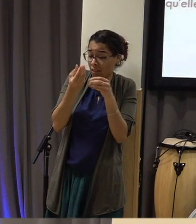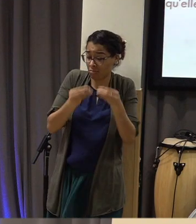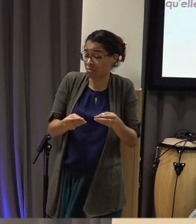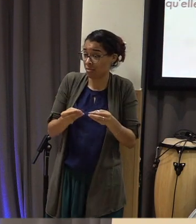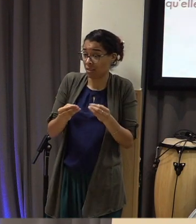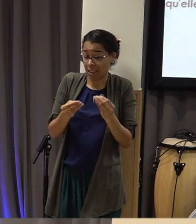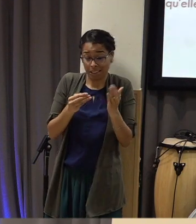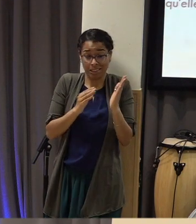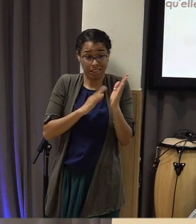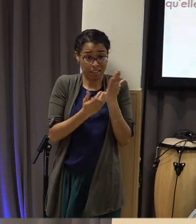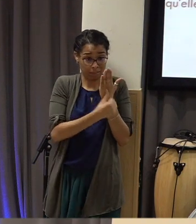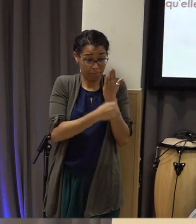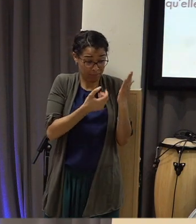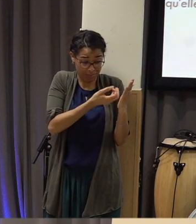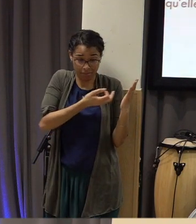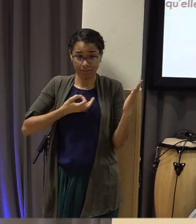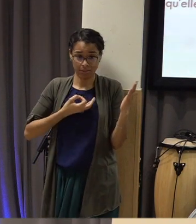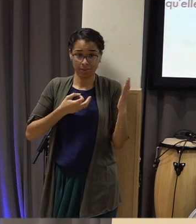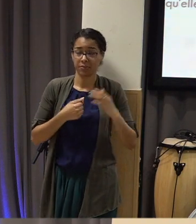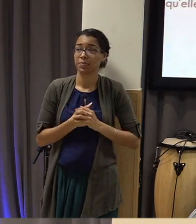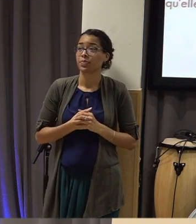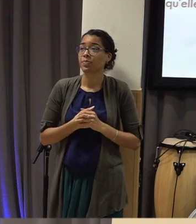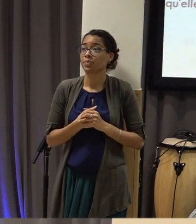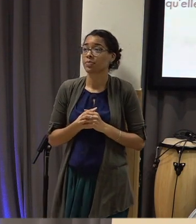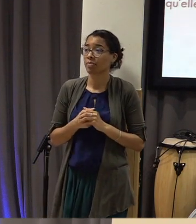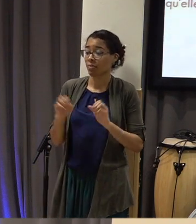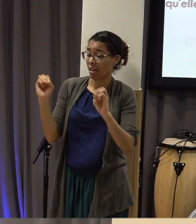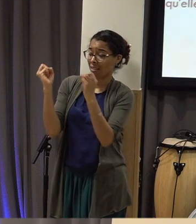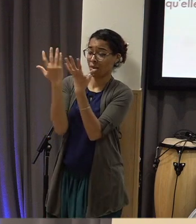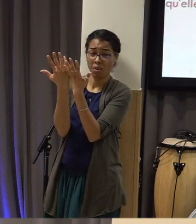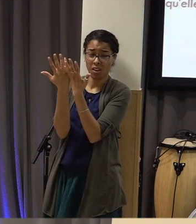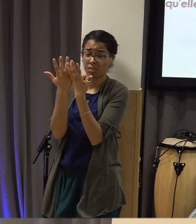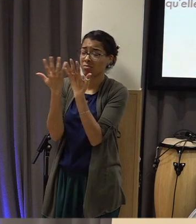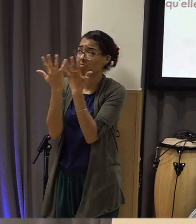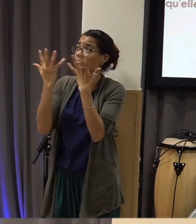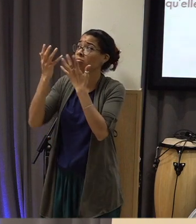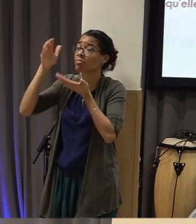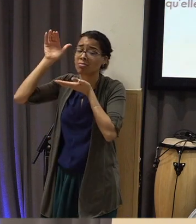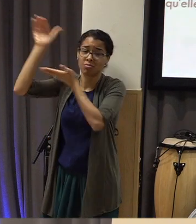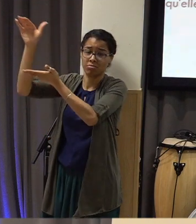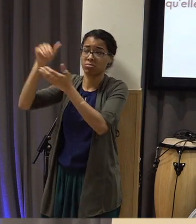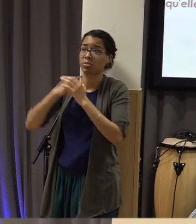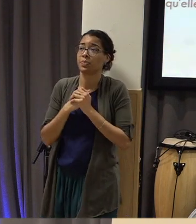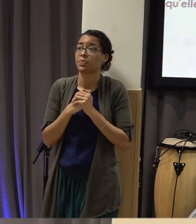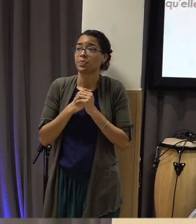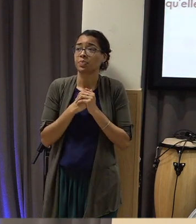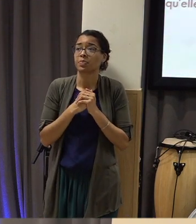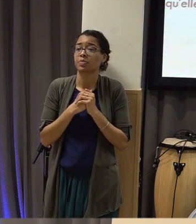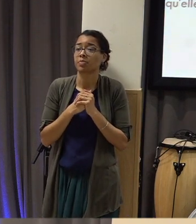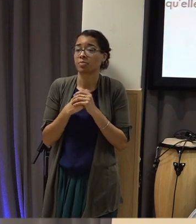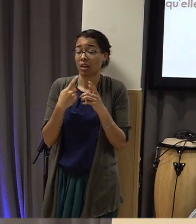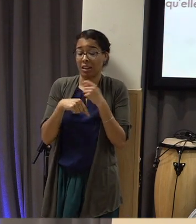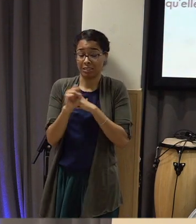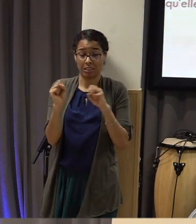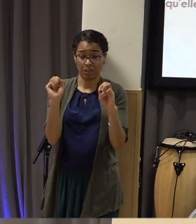dit. La gloire revient à Dieu. Le terme gloire, il est employé plus